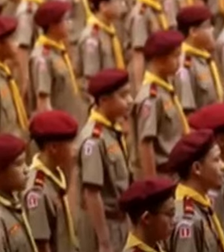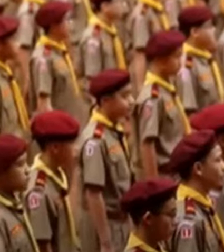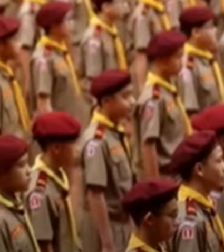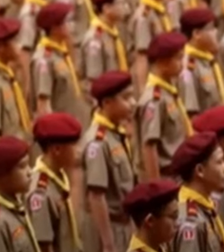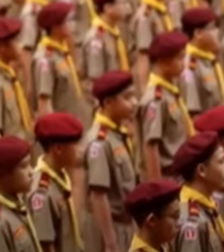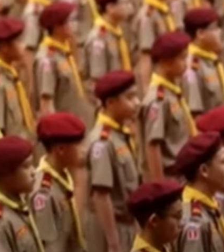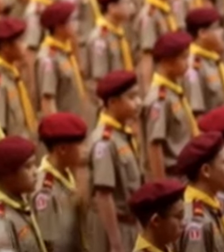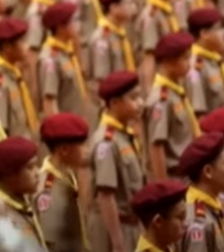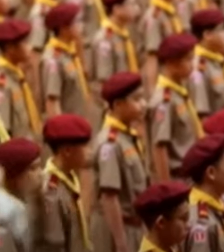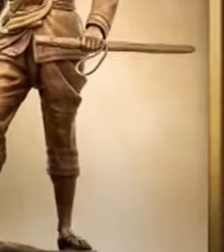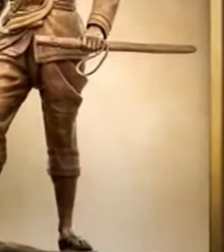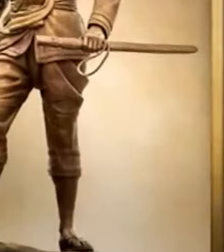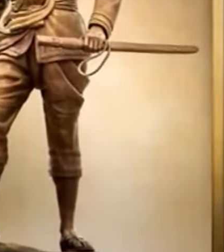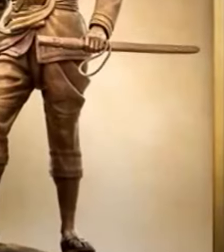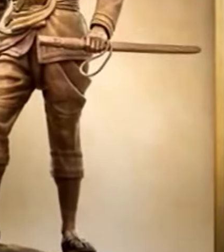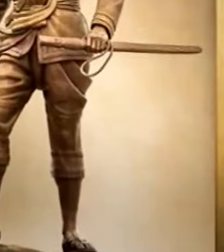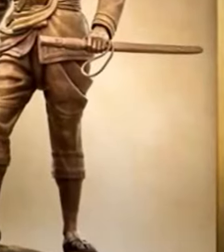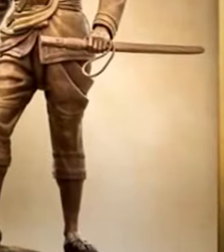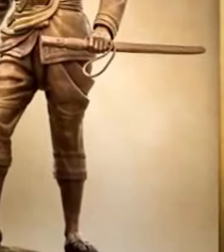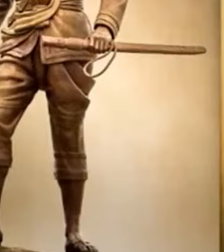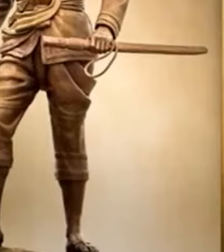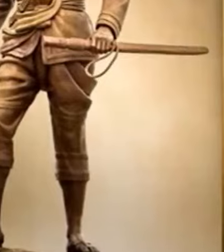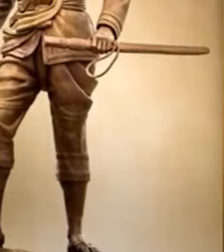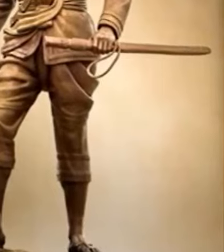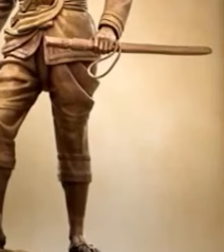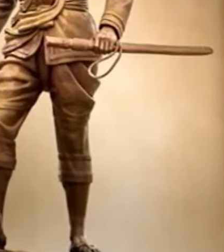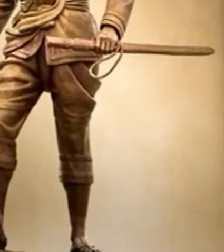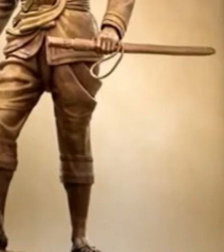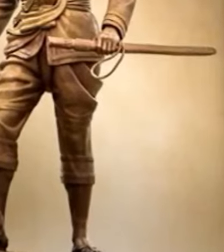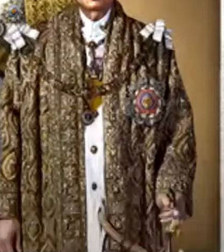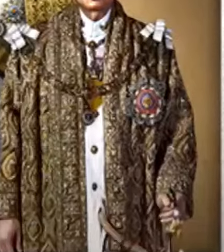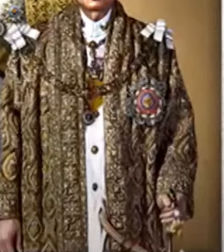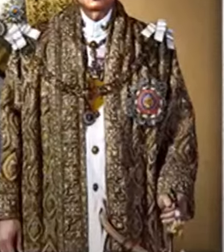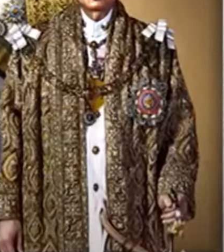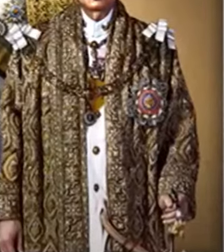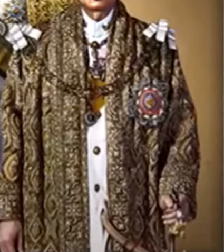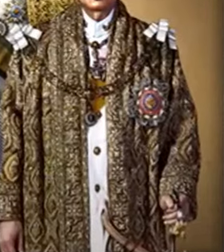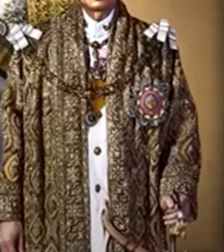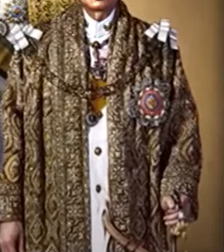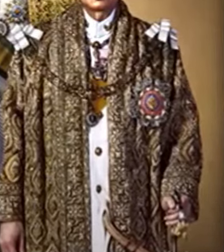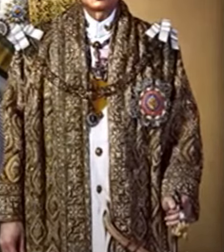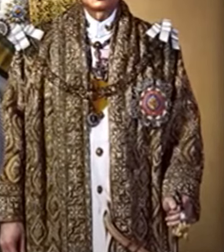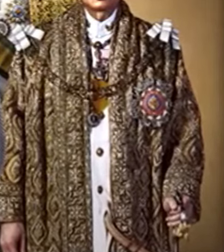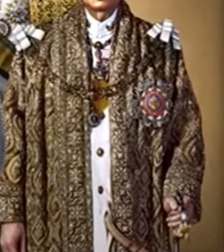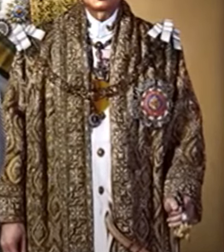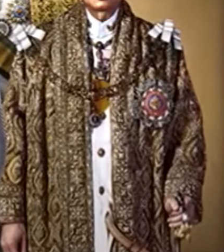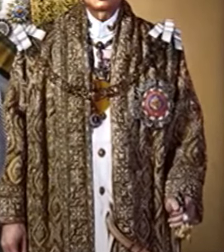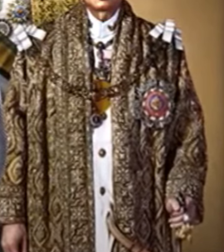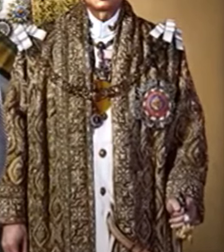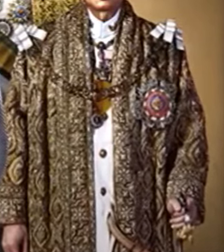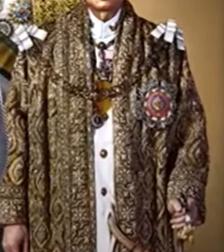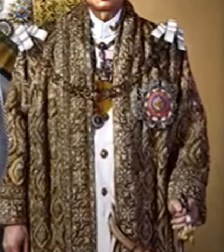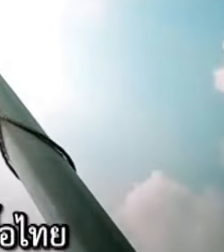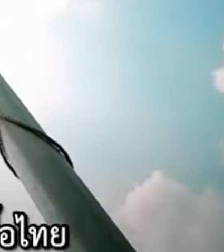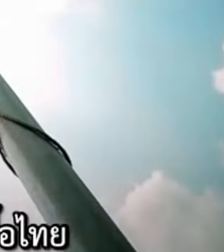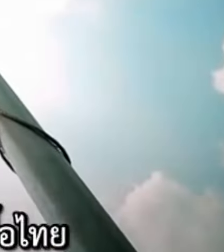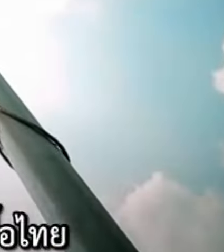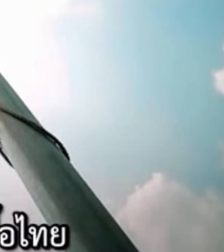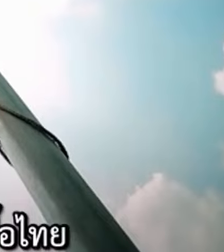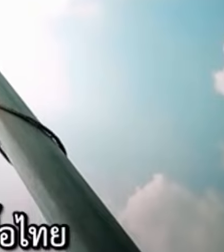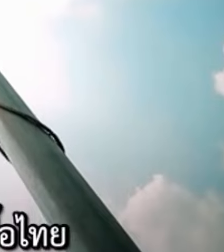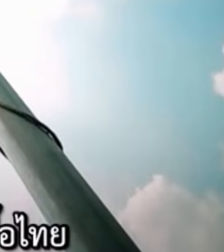เคารพธงชาติด้วยความภาคภูมิใจในเอกราชและความเสียสละของบรรพบุรุษไทย